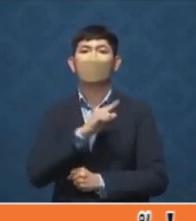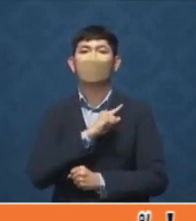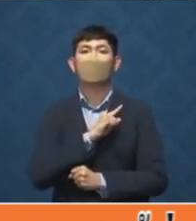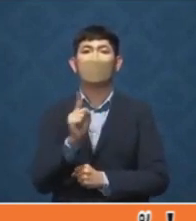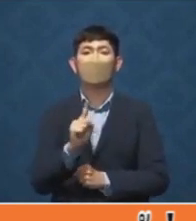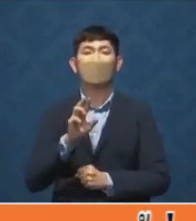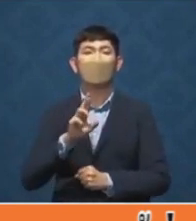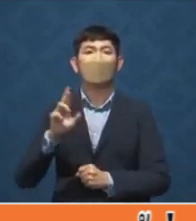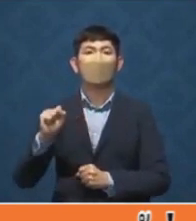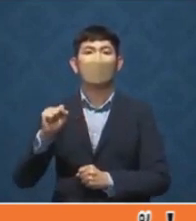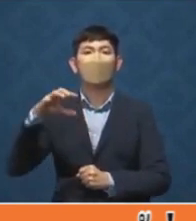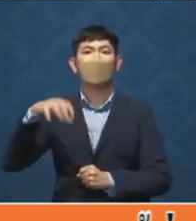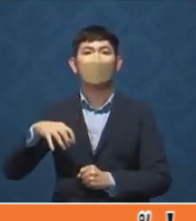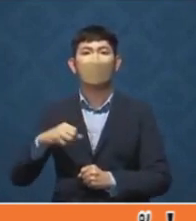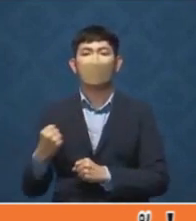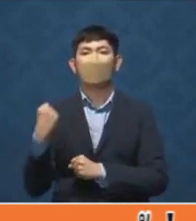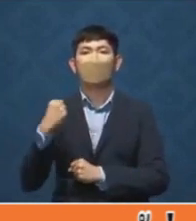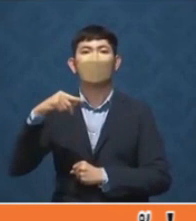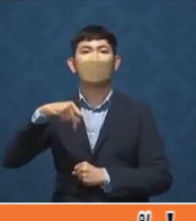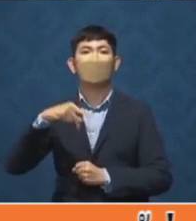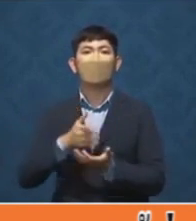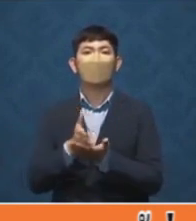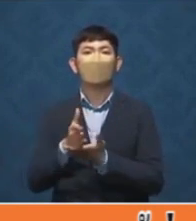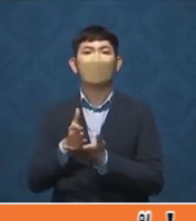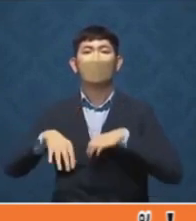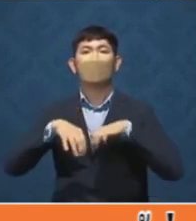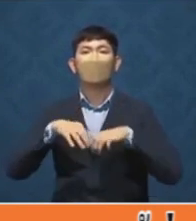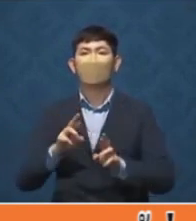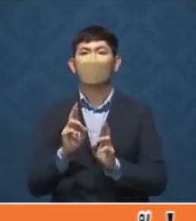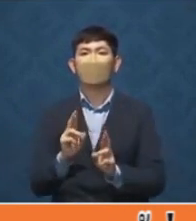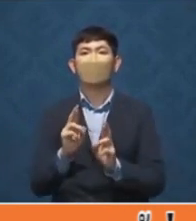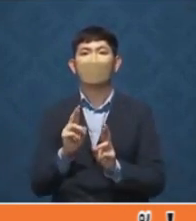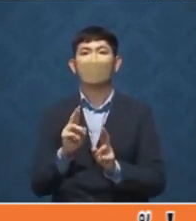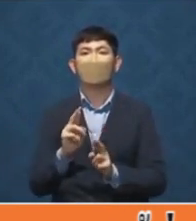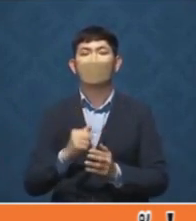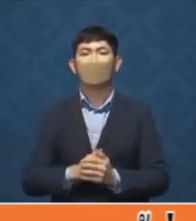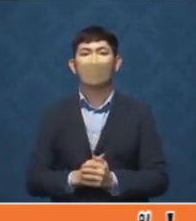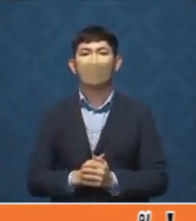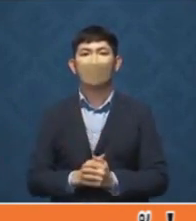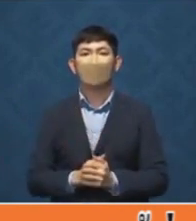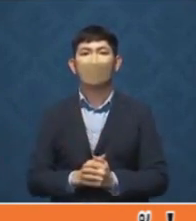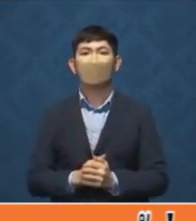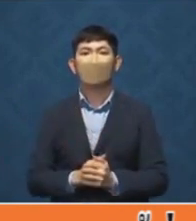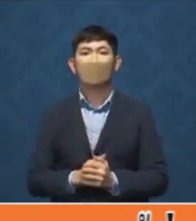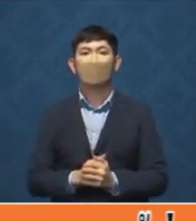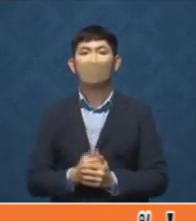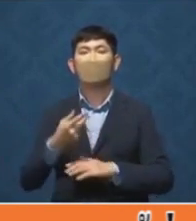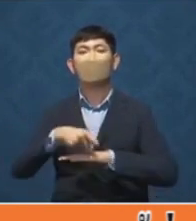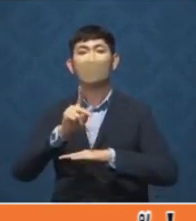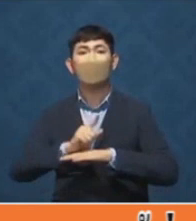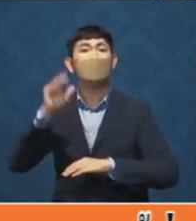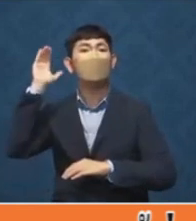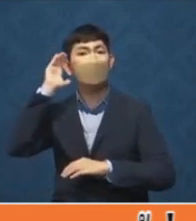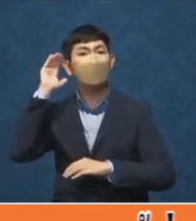เพื่อให้การใช้อำนาจพิเศษของฝ่ายบริหารมีความระมัดระวังมากยิ่งขึ้นแล้วท่านประธานเชื่อไ